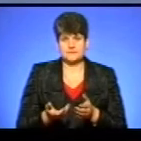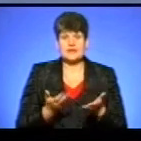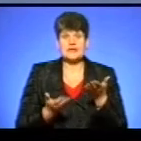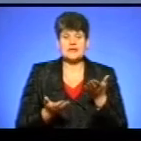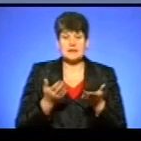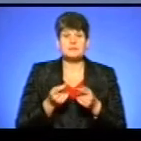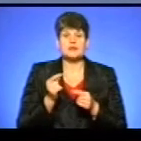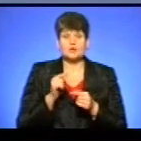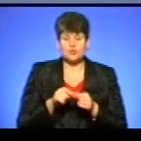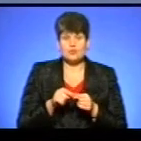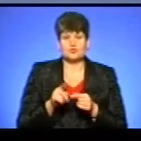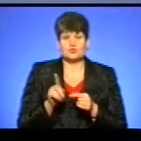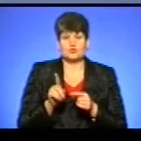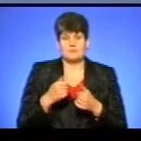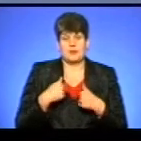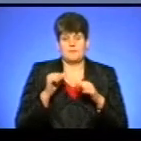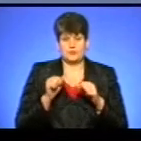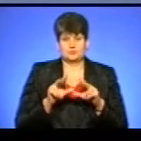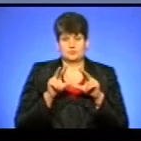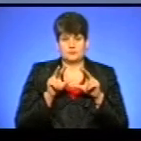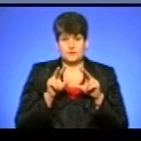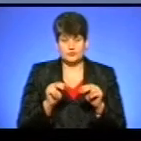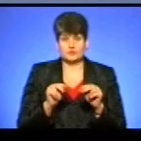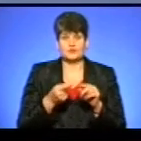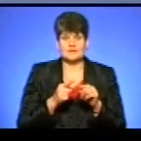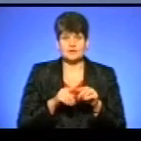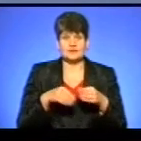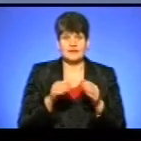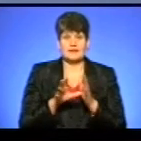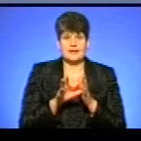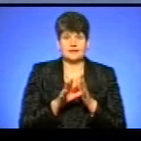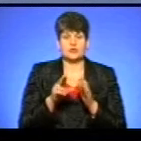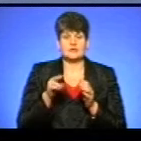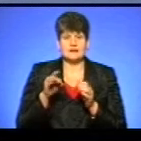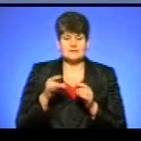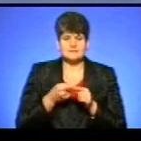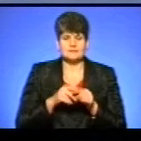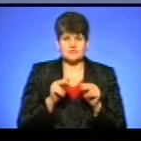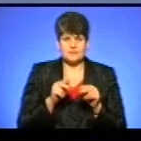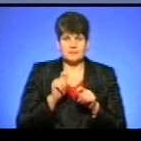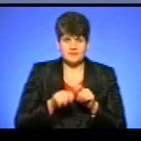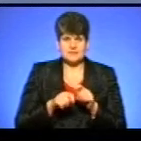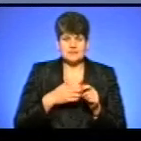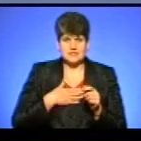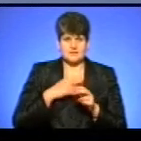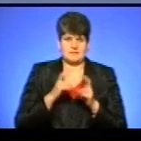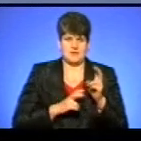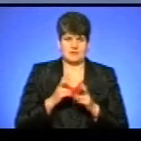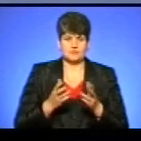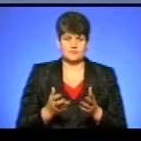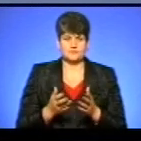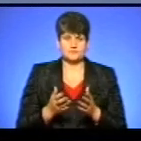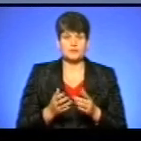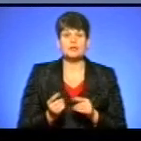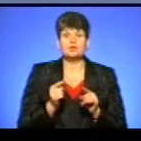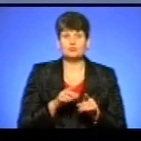і при цьому, що ми можемо гарантовано говорити, що дані, які подані електротранспортом, є достовірні, тому що ми це перевели, бо це наше комунальне підприємство.